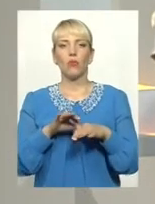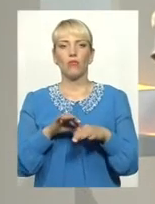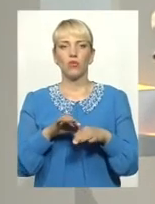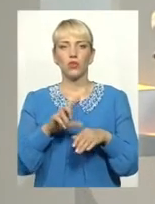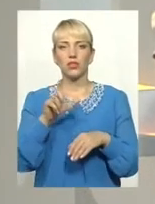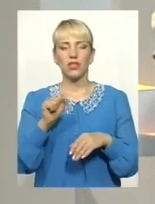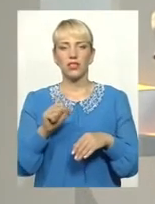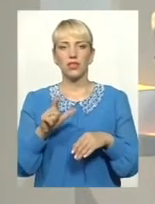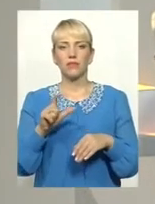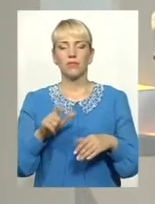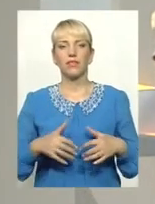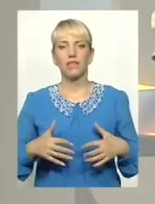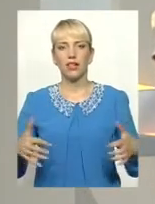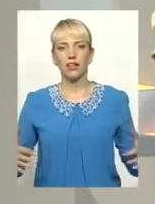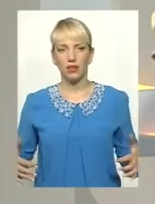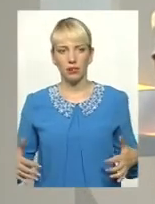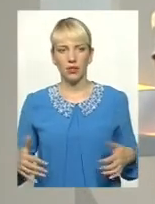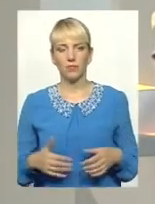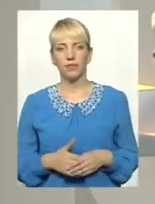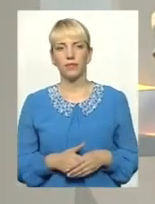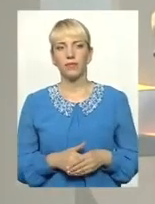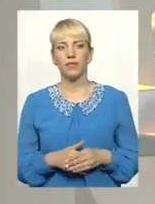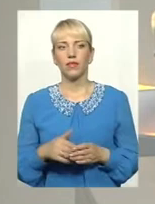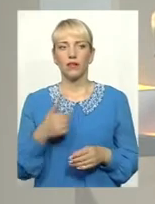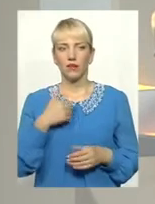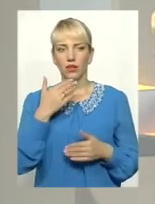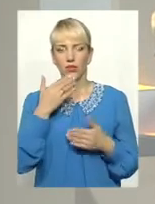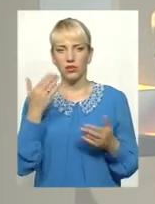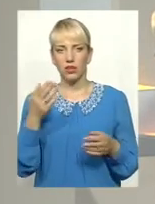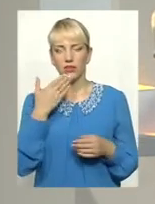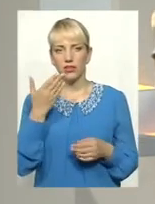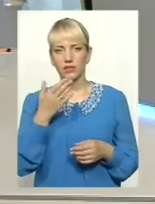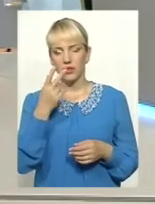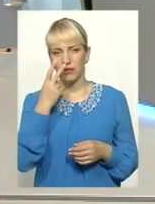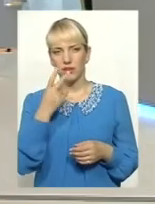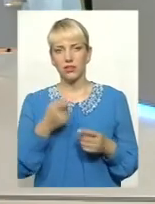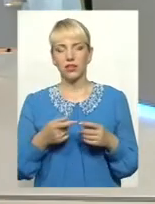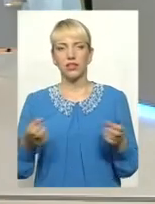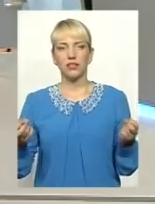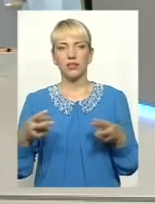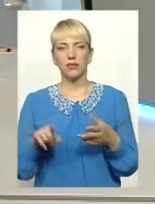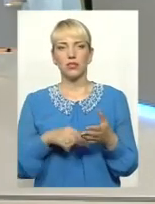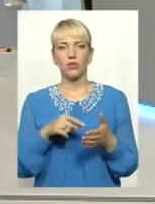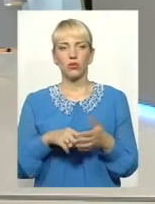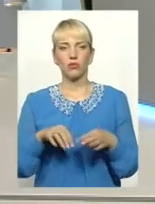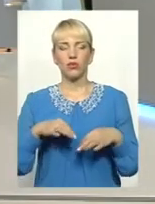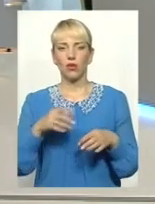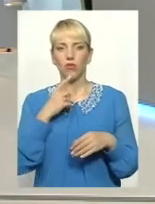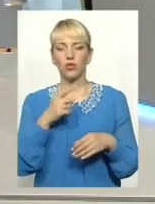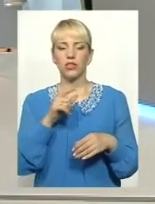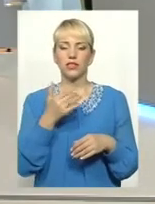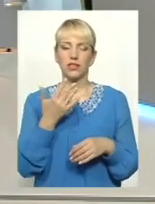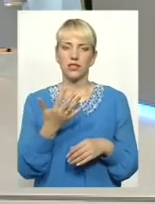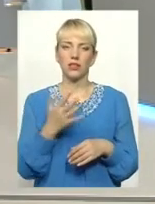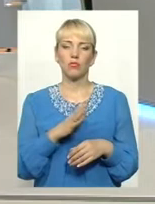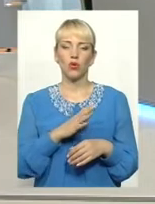ну взагалі були такі. От і я останній звіт дивилася спецкомунтрансу, вони говорили, що от стільки тварин було там за